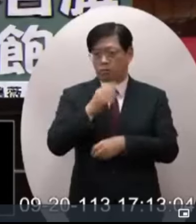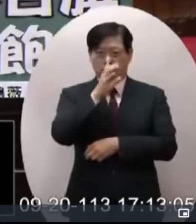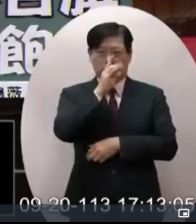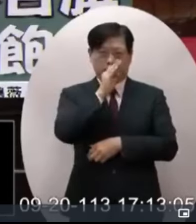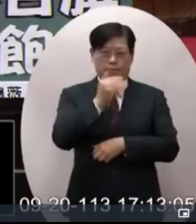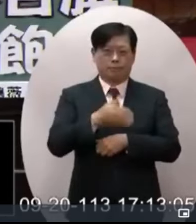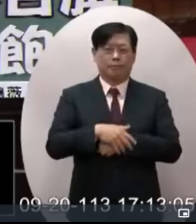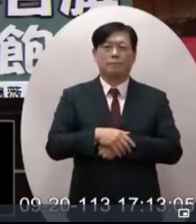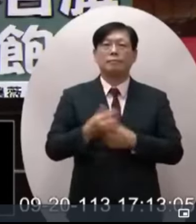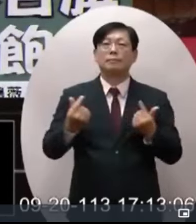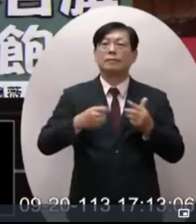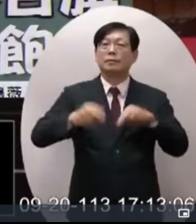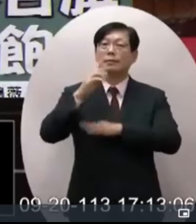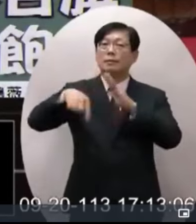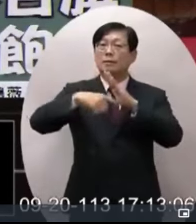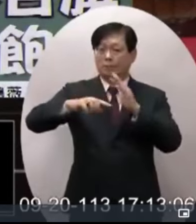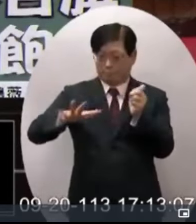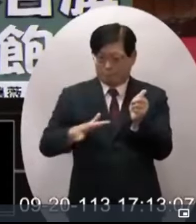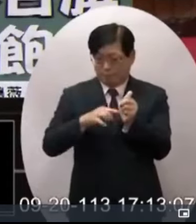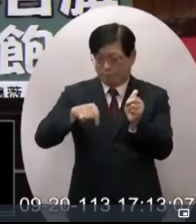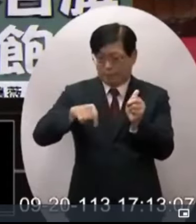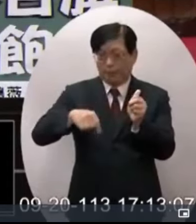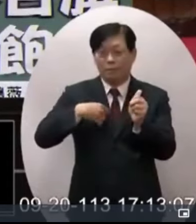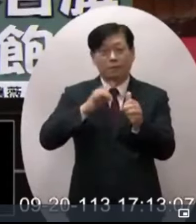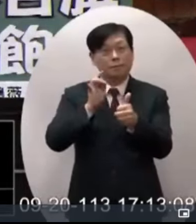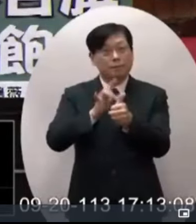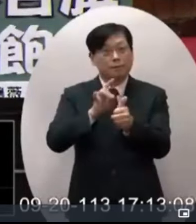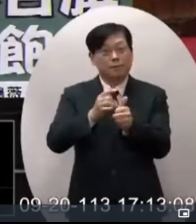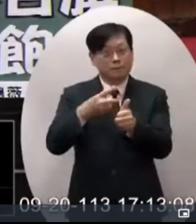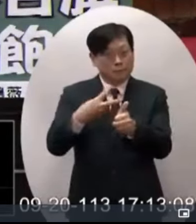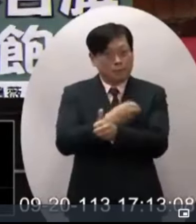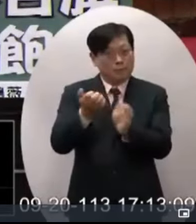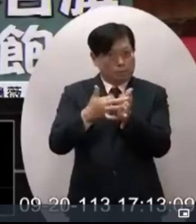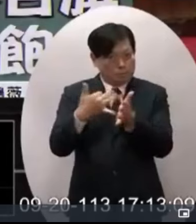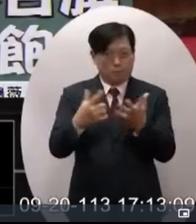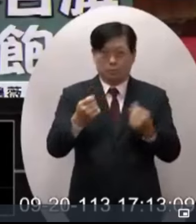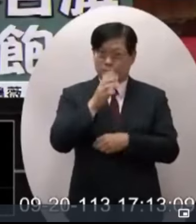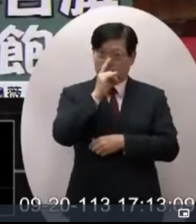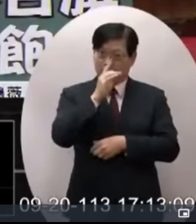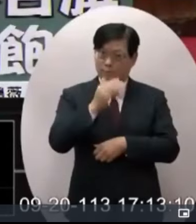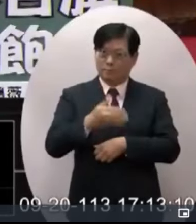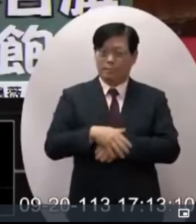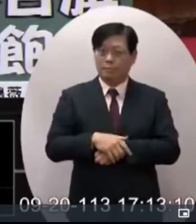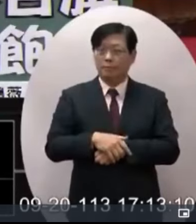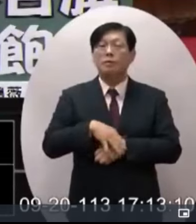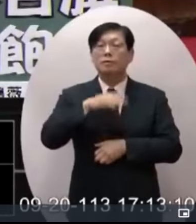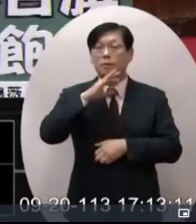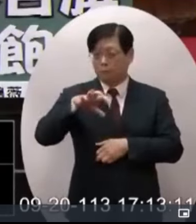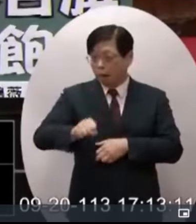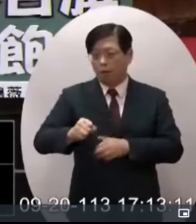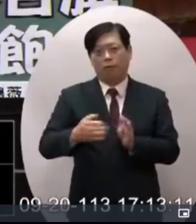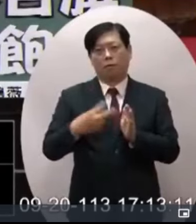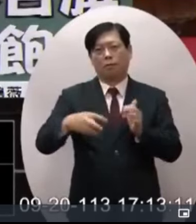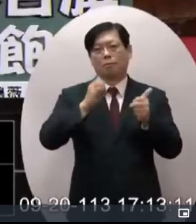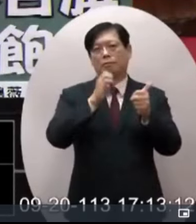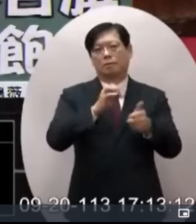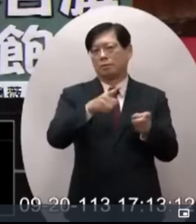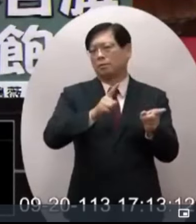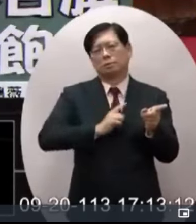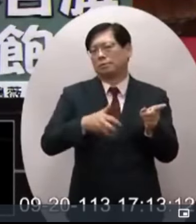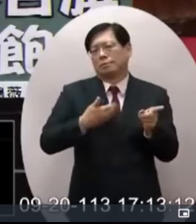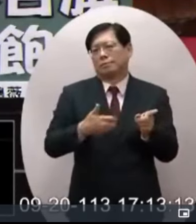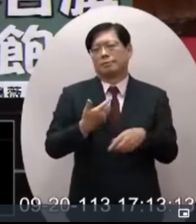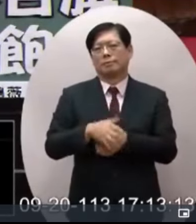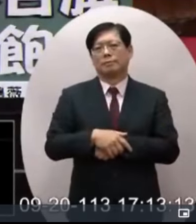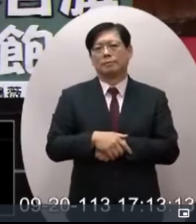说，包含你行政下面这个打诈预算，什么一些预算也是怪怪的。等我抓出来，我再告诉你。也许你不